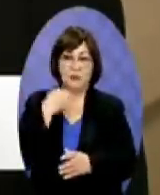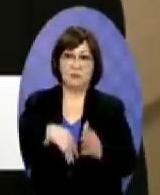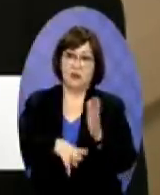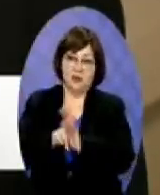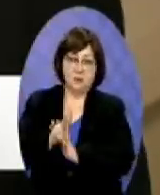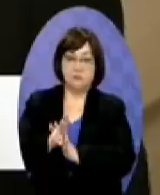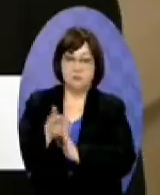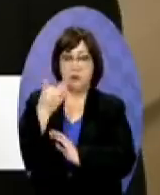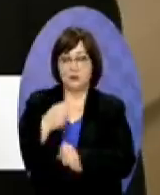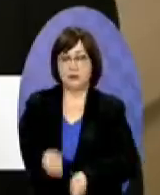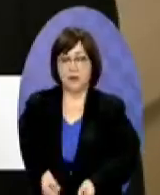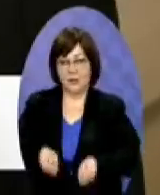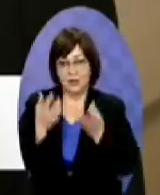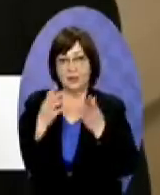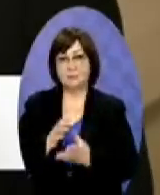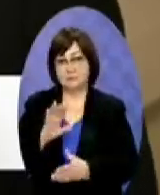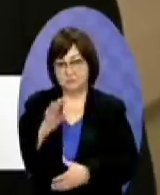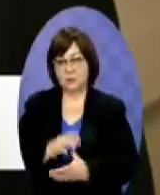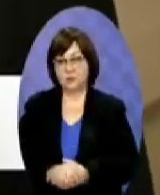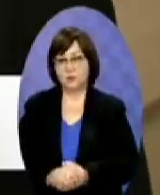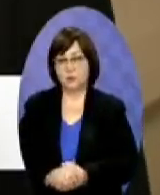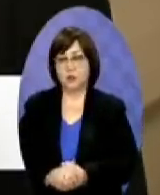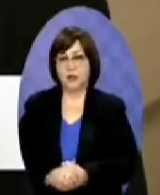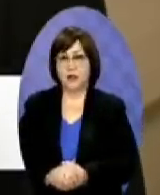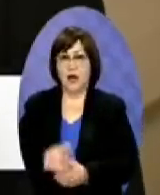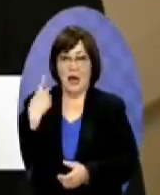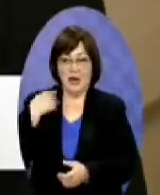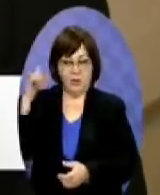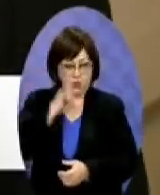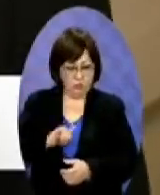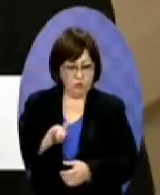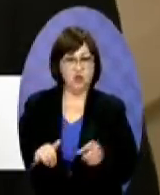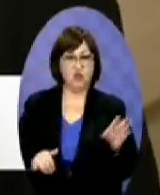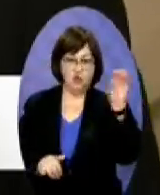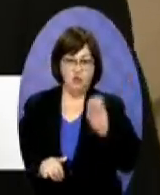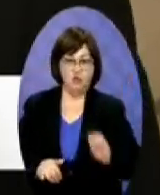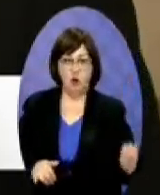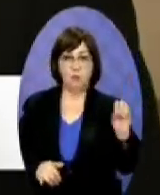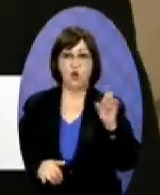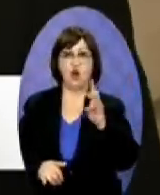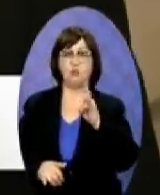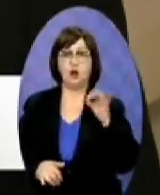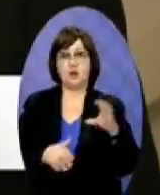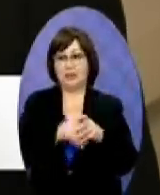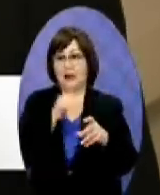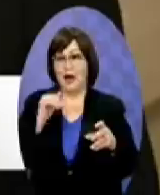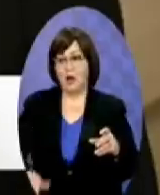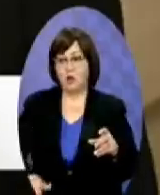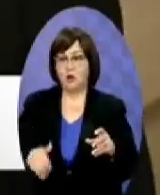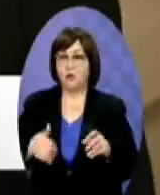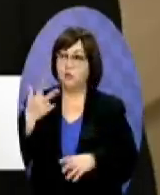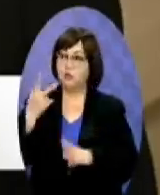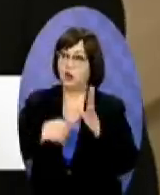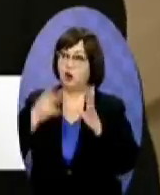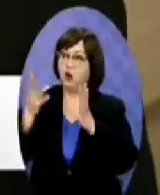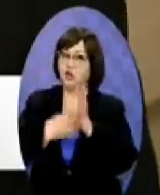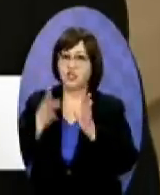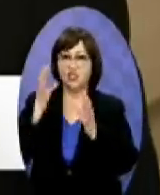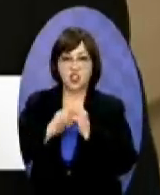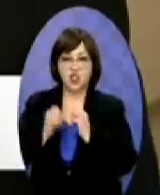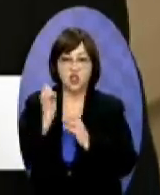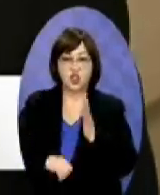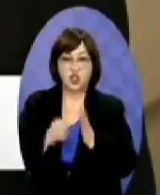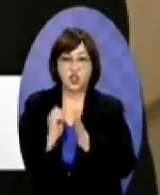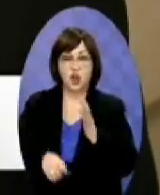нөхцөл байдлыг харуулж байна. За Их Британи Европын холбооноос гарах үйл явц бол ирэх 3 дугаар сарын 29-нд хэрэгжих ёстой. Гэвч Британи Европын холбоотой хил